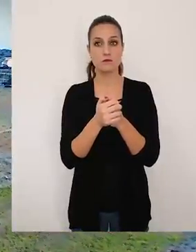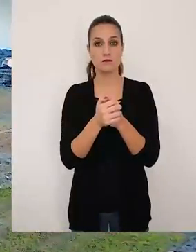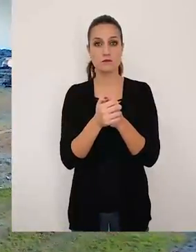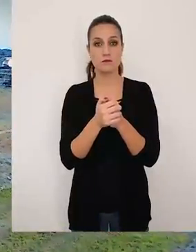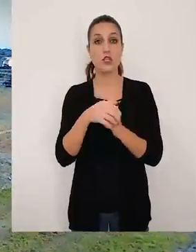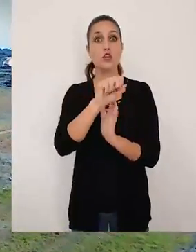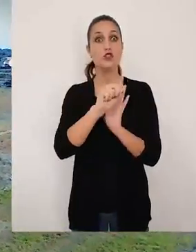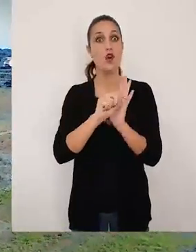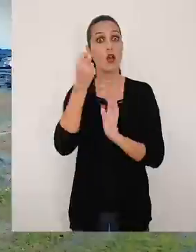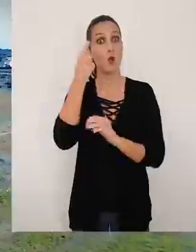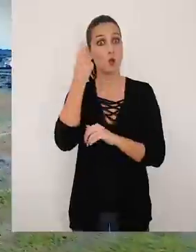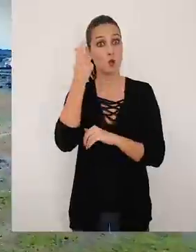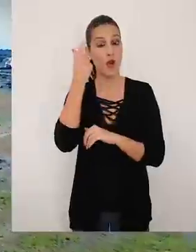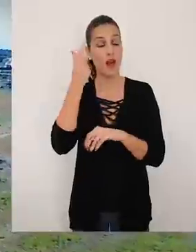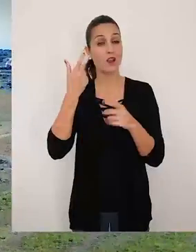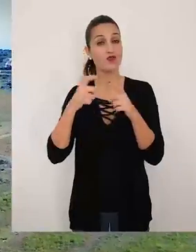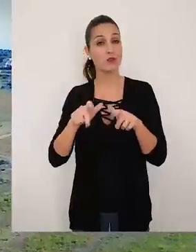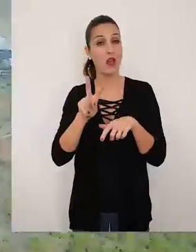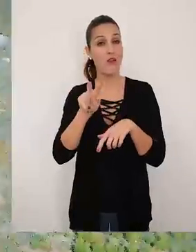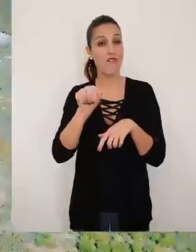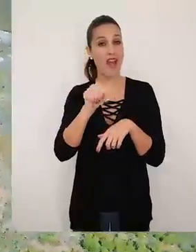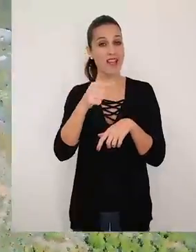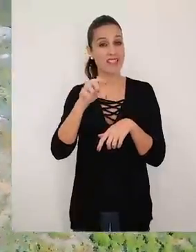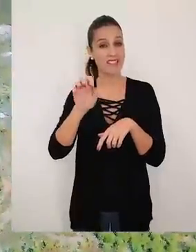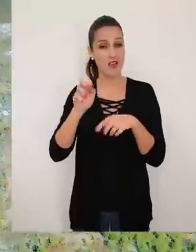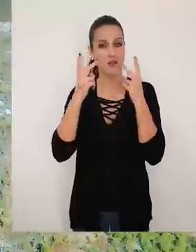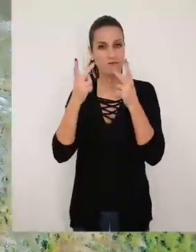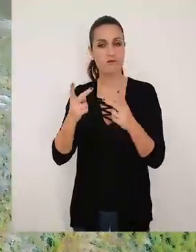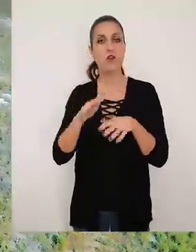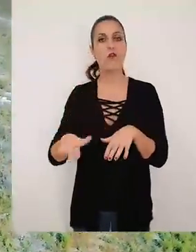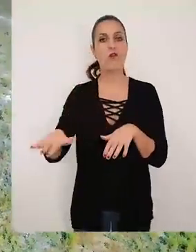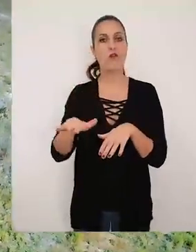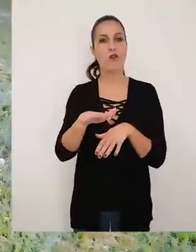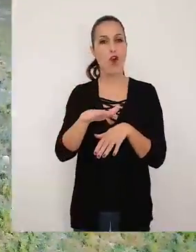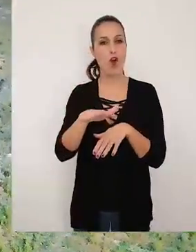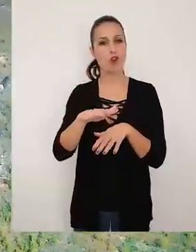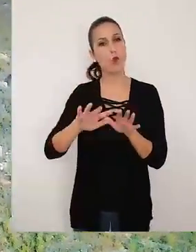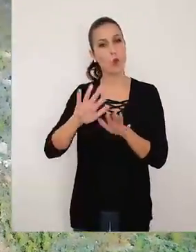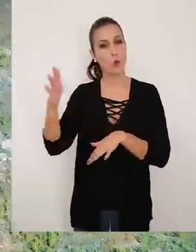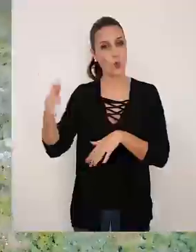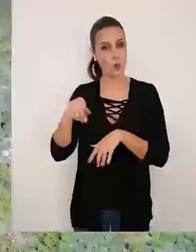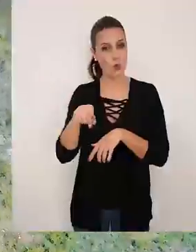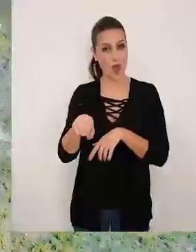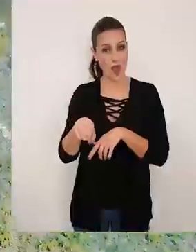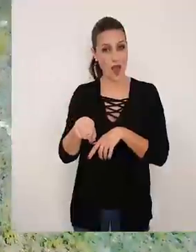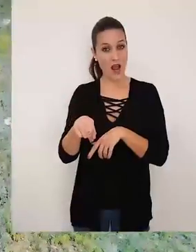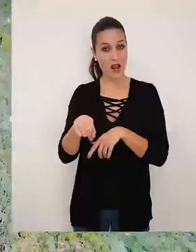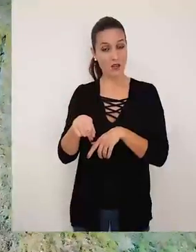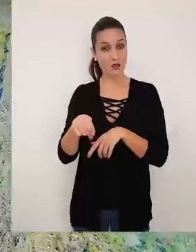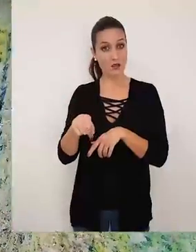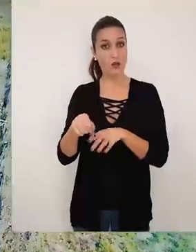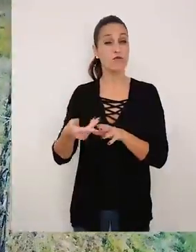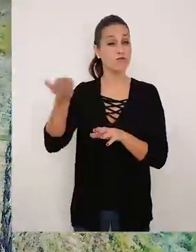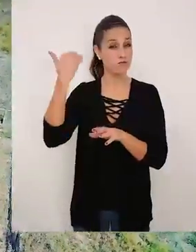Si incontra la storia culturale della città di Vaste nei pressi di Fondo Melliche, nella parte nord dell'insediamento, dove